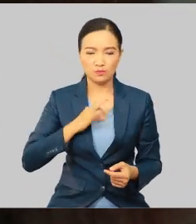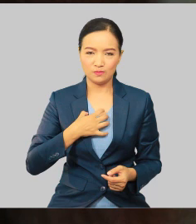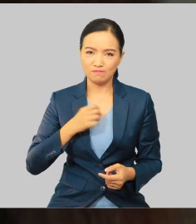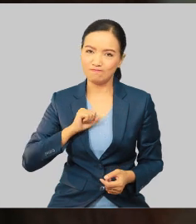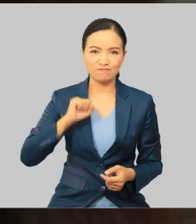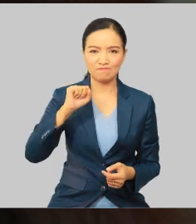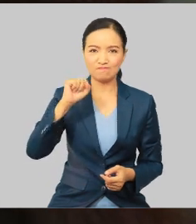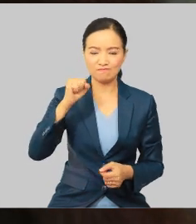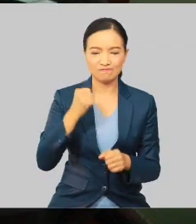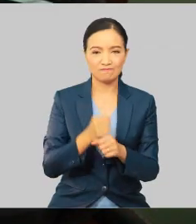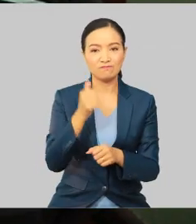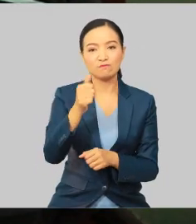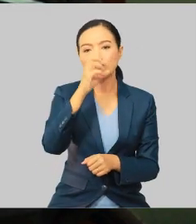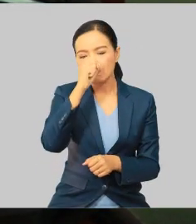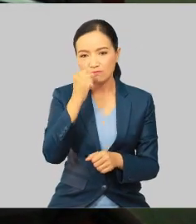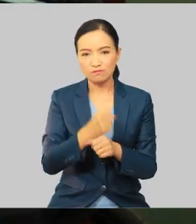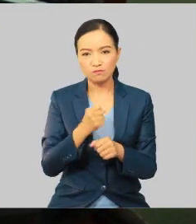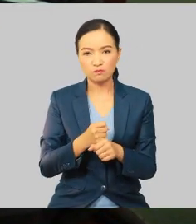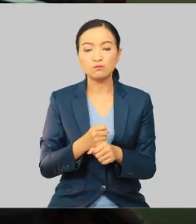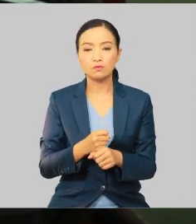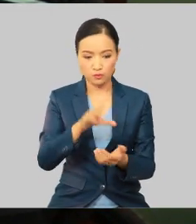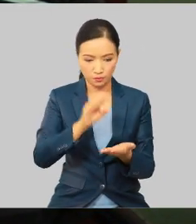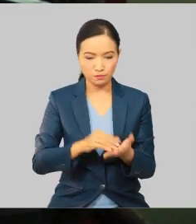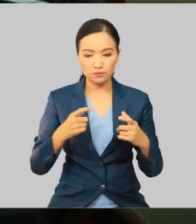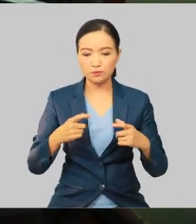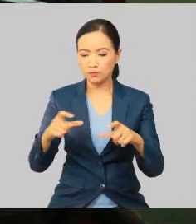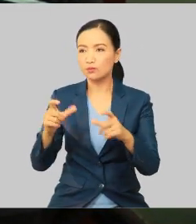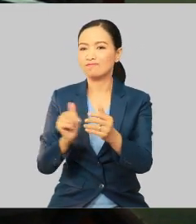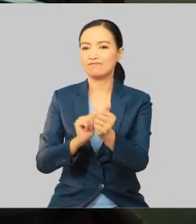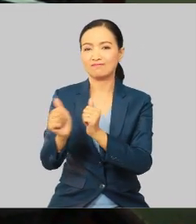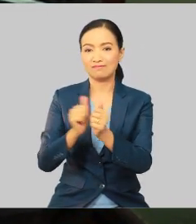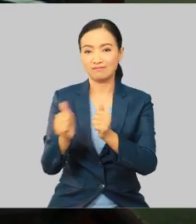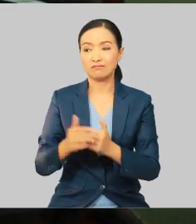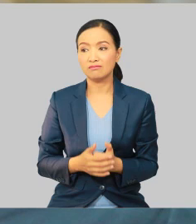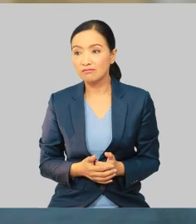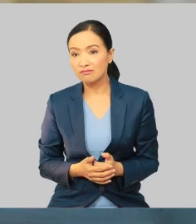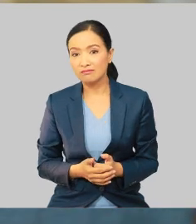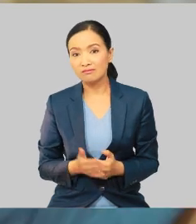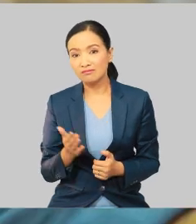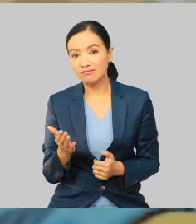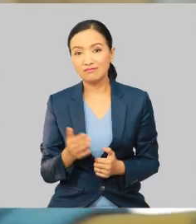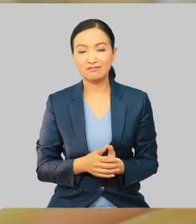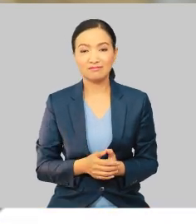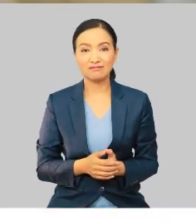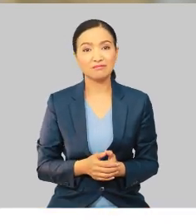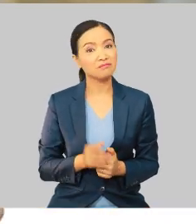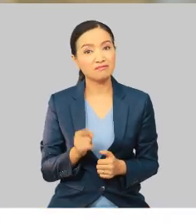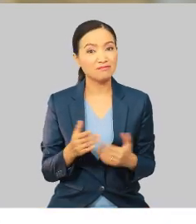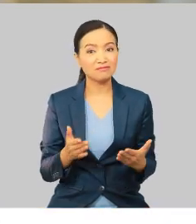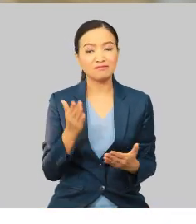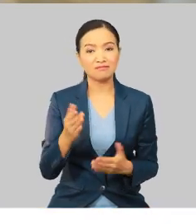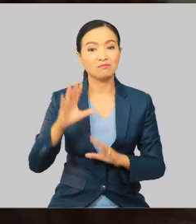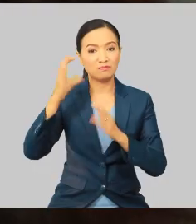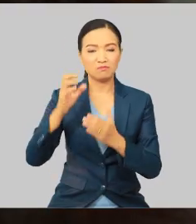นะอยากจะทำให้ได้อะค่ะลองทำลองส่งไปลองทำให้ถึงที่สุดอะ แล้วเป็นยังไงบ้างครับพลังที่ซ่อนอยู่หนังสั้นเรื่องนี